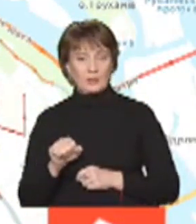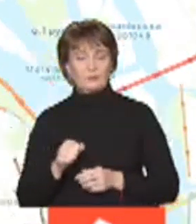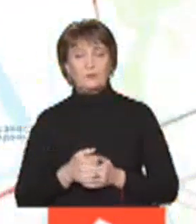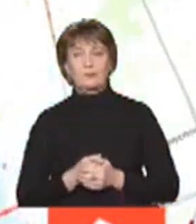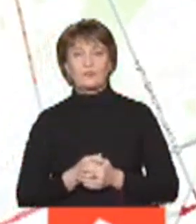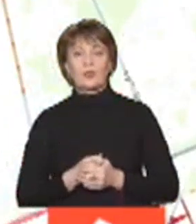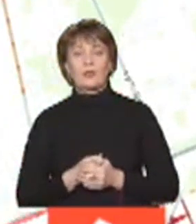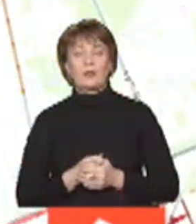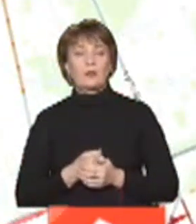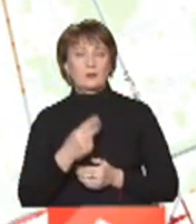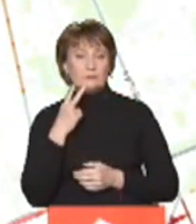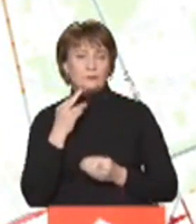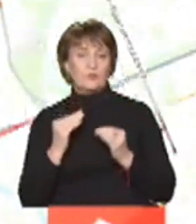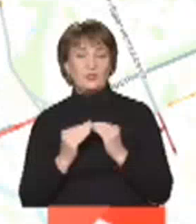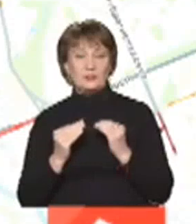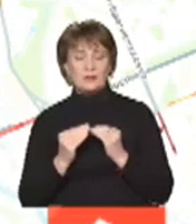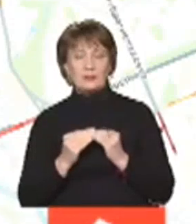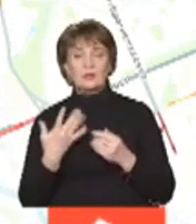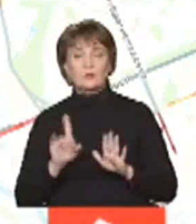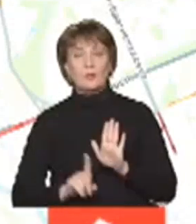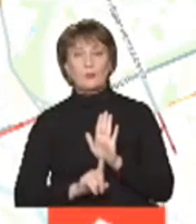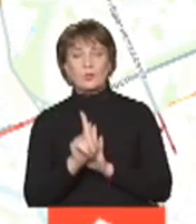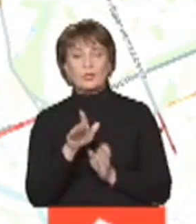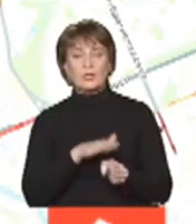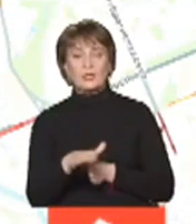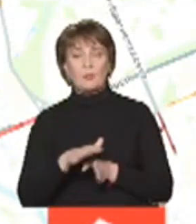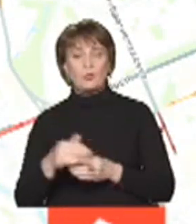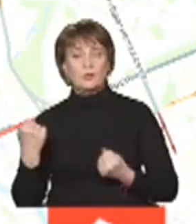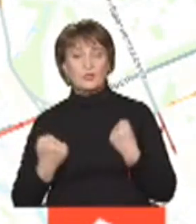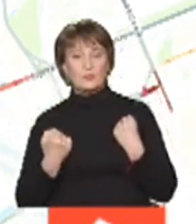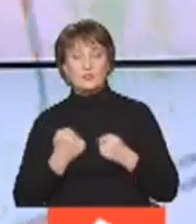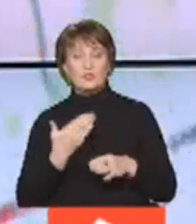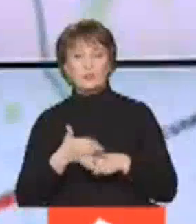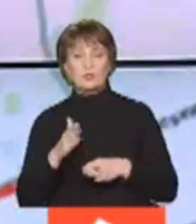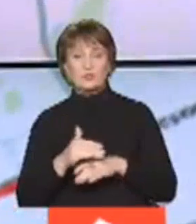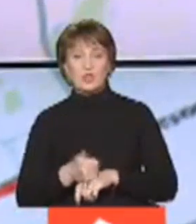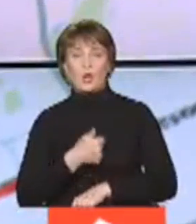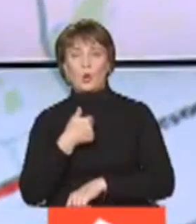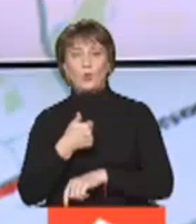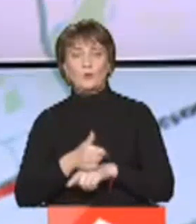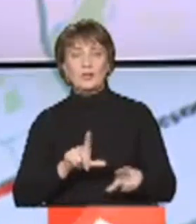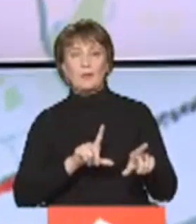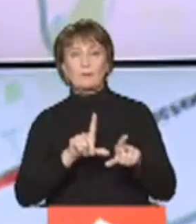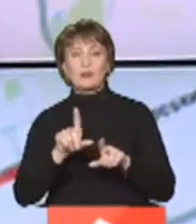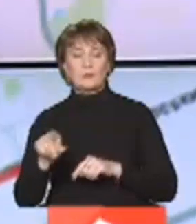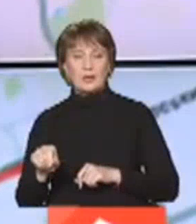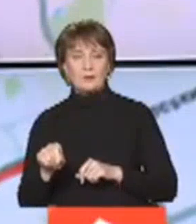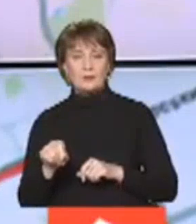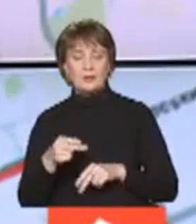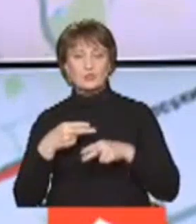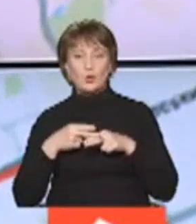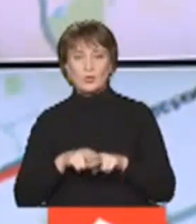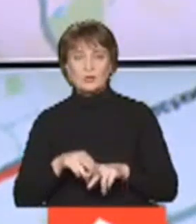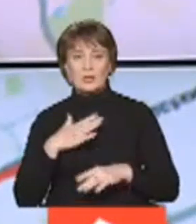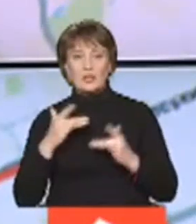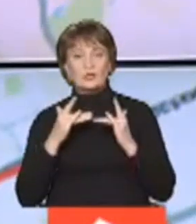шосе. Ну і традиційно оці порі вже почали наповнюватися автівками, потроху головні переправи столиці, наші мости. Але про це